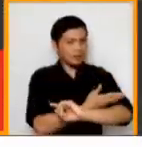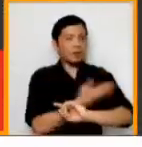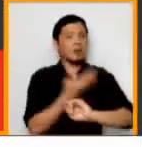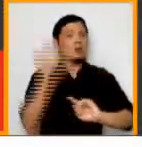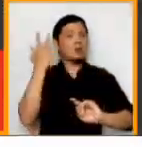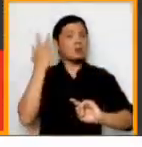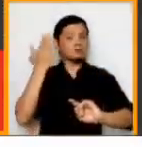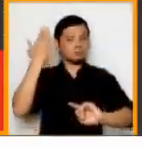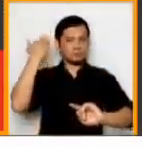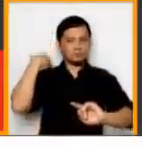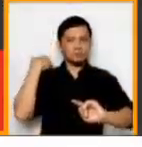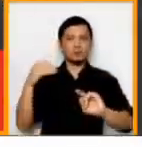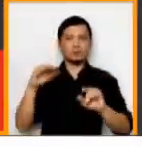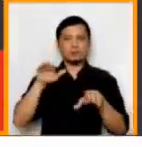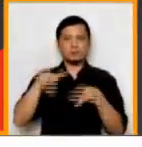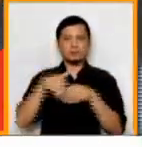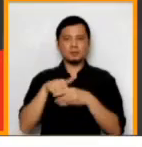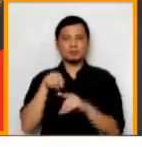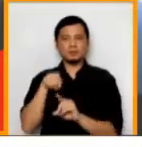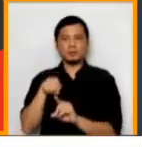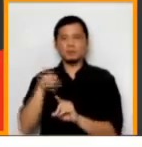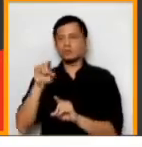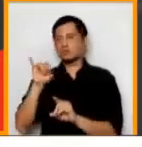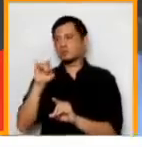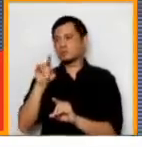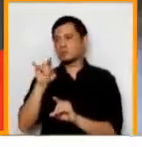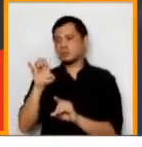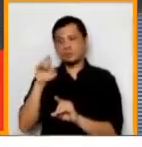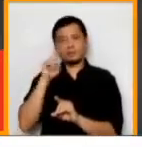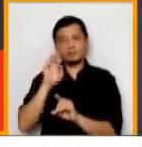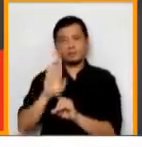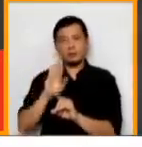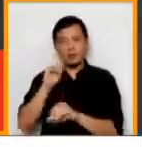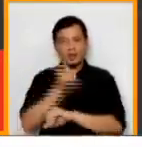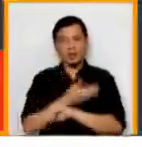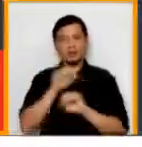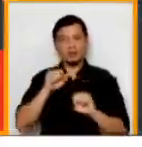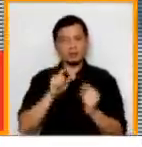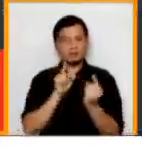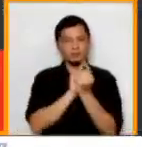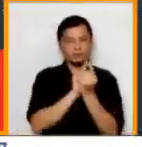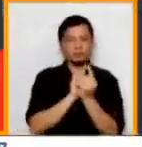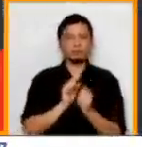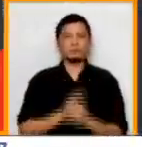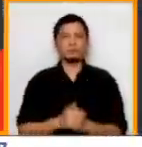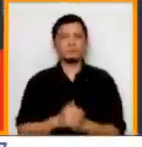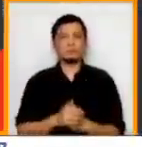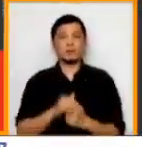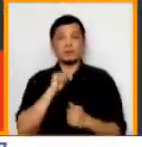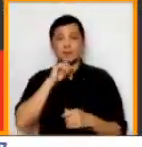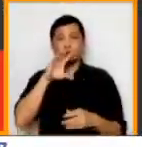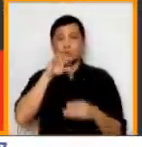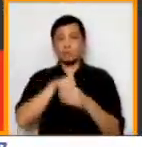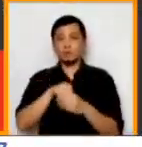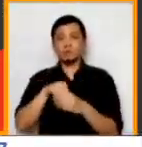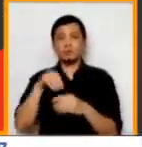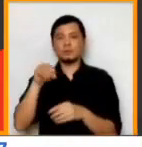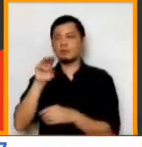yan sa limang menor de edad nilang anak. Hindi kasama sa joint custody ang panganay nilang anak na si Maddox na